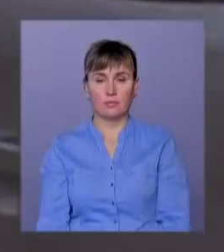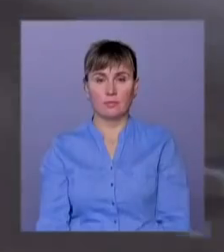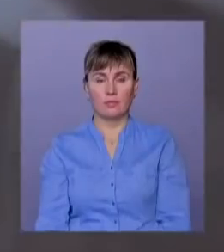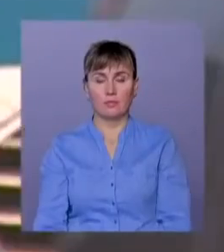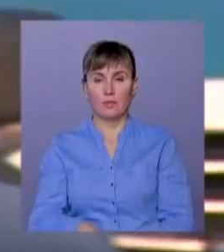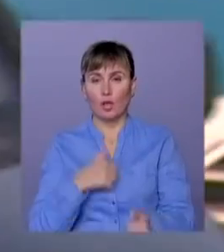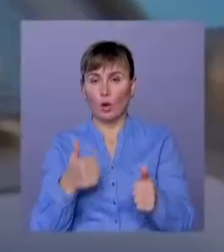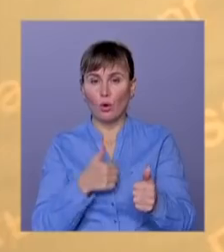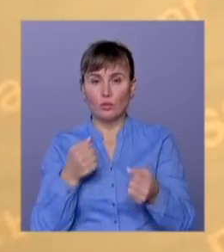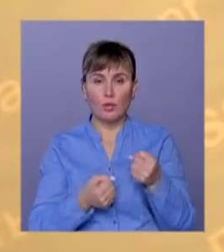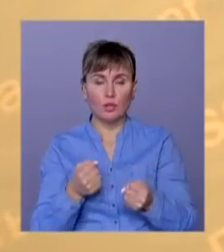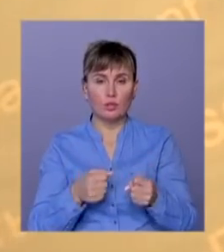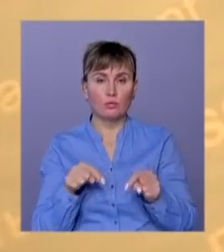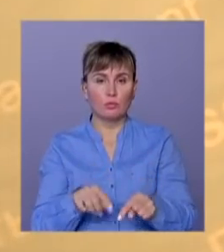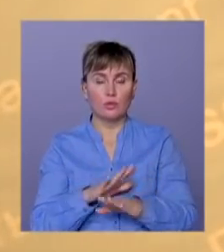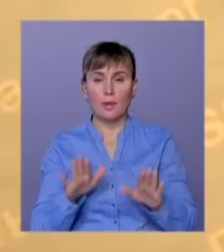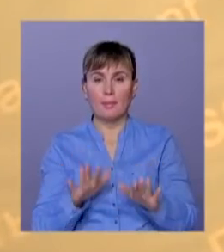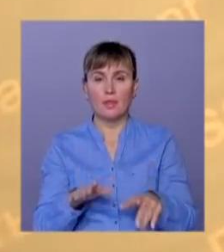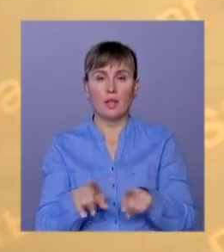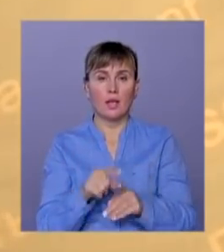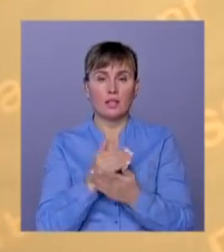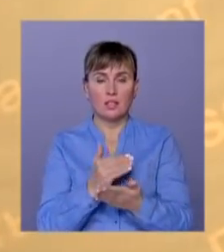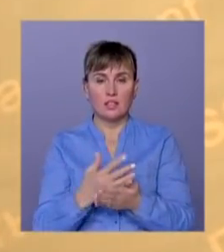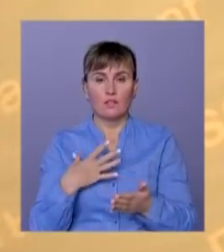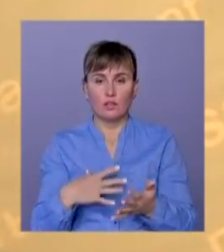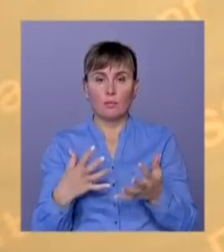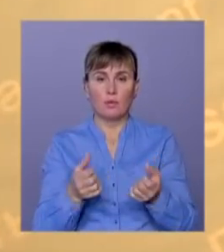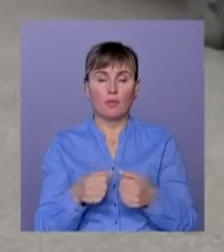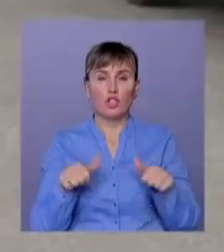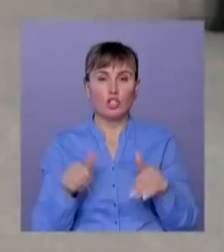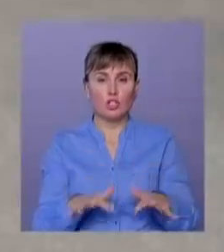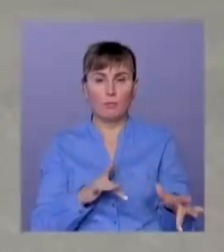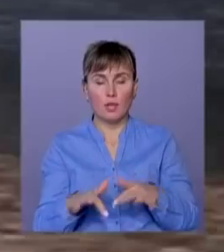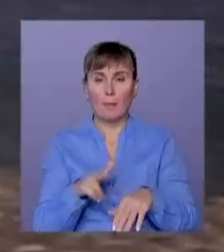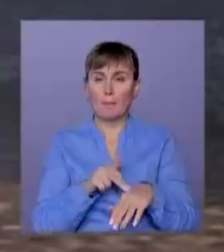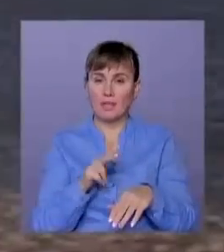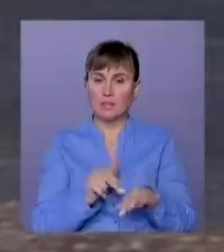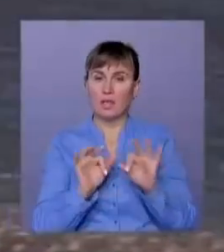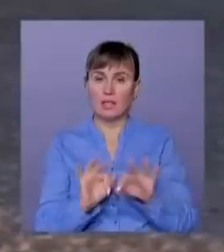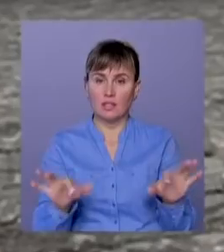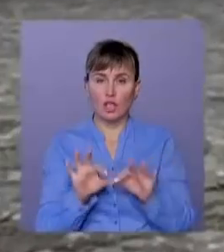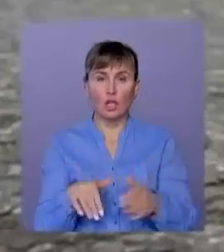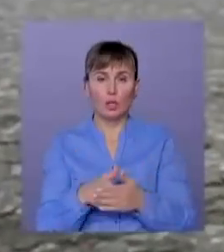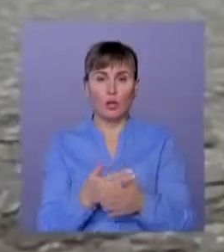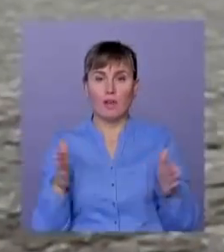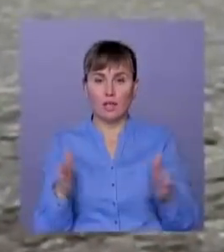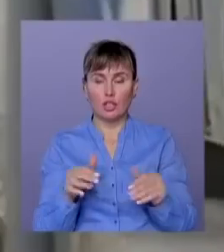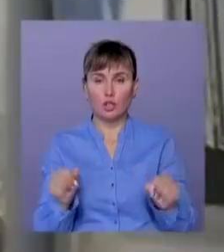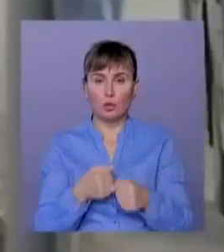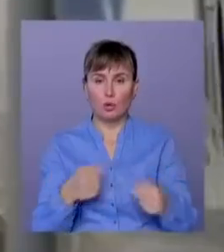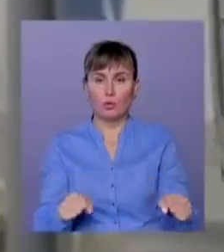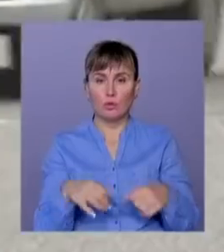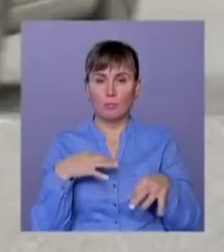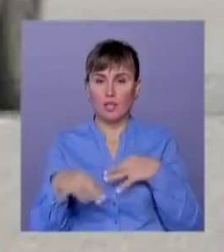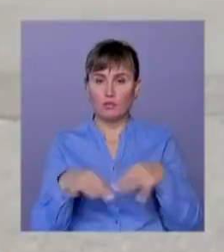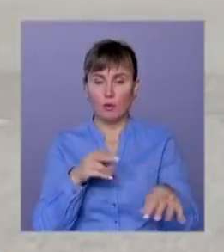Гонщикам тут не место. Такая статистика вынуждает принимать решительные меры. Полицейские разъяснили новые ограничения скорости